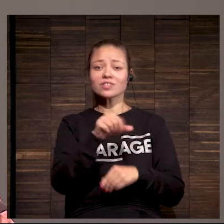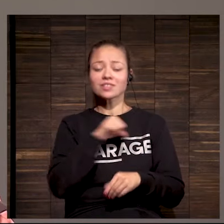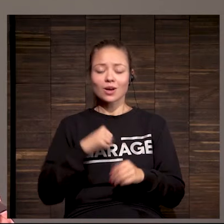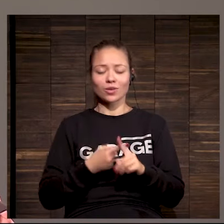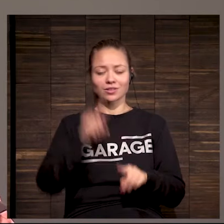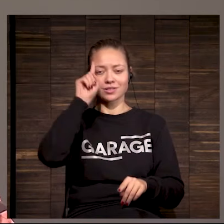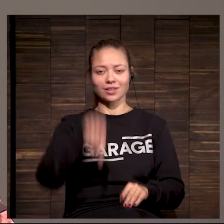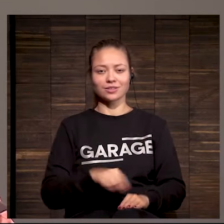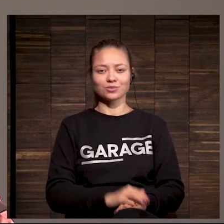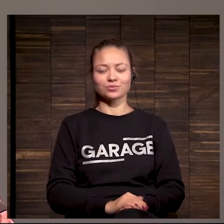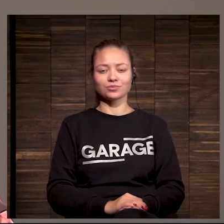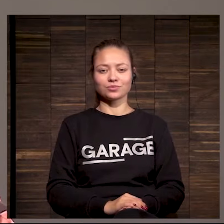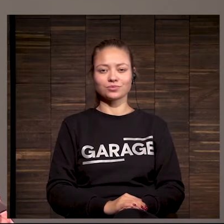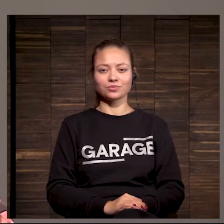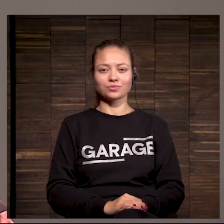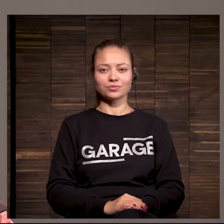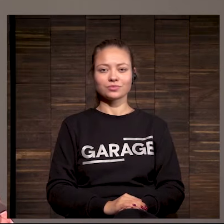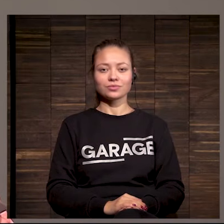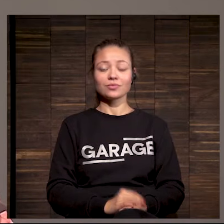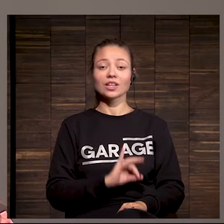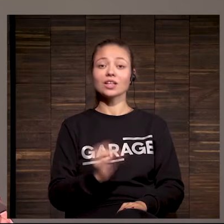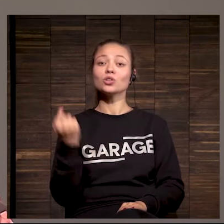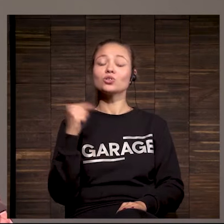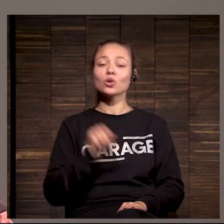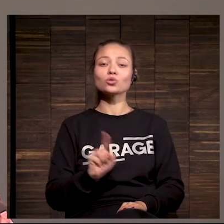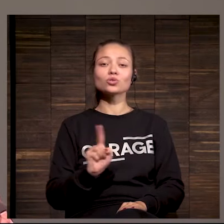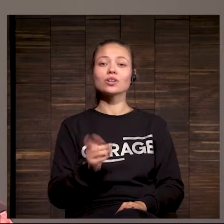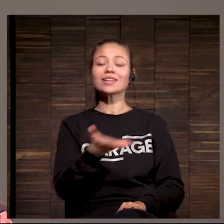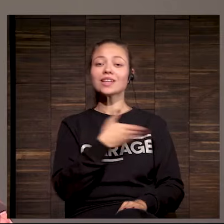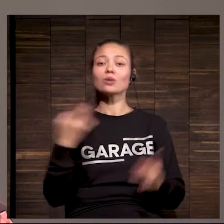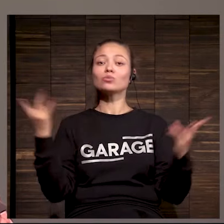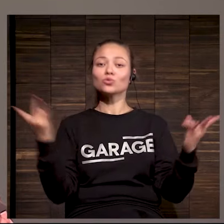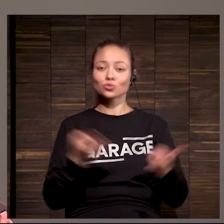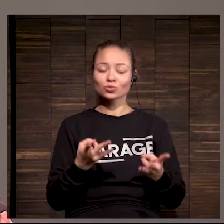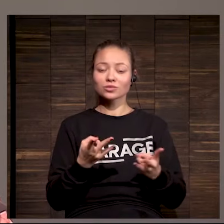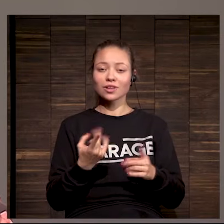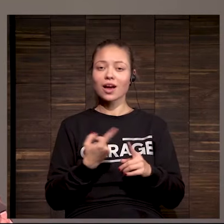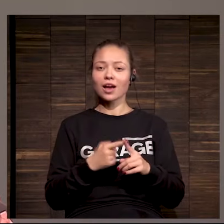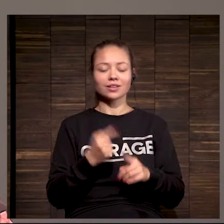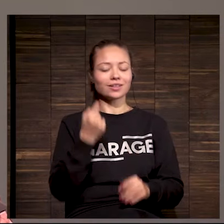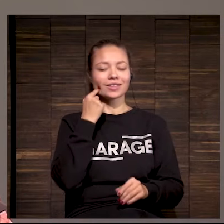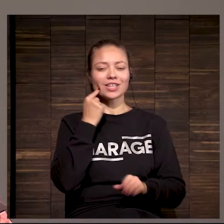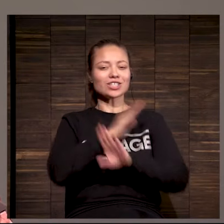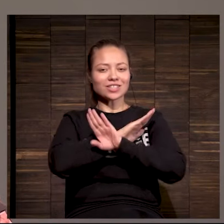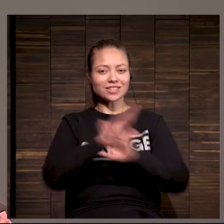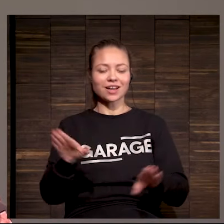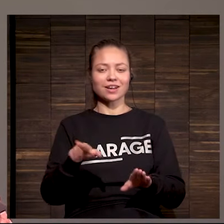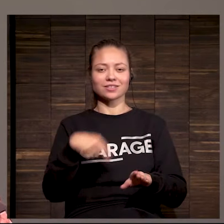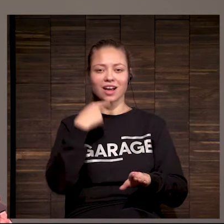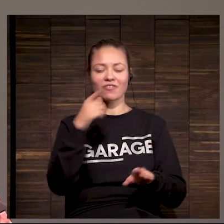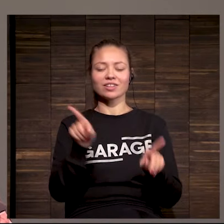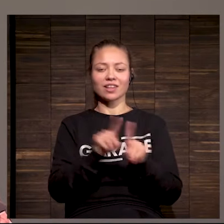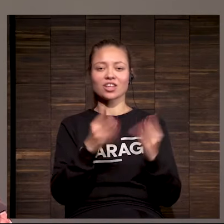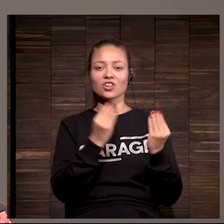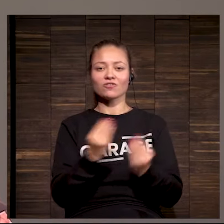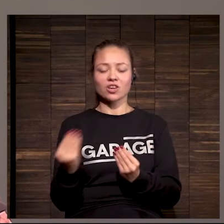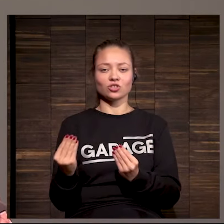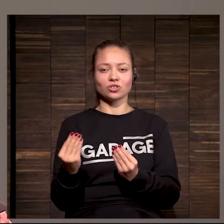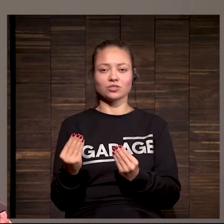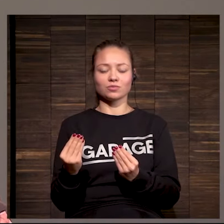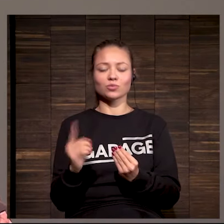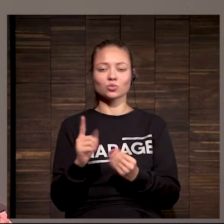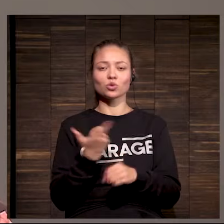знаете вы видите это что нам нужно это не стесняться говорить такие вещи потому что